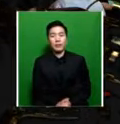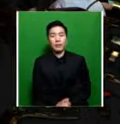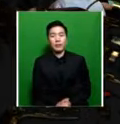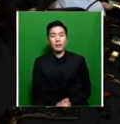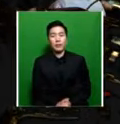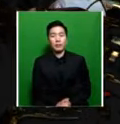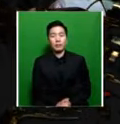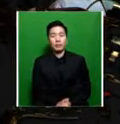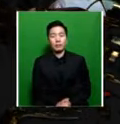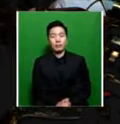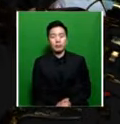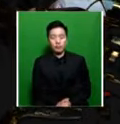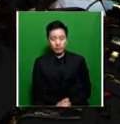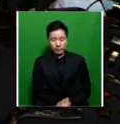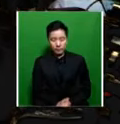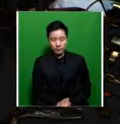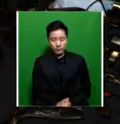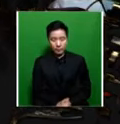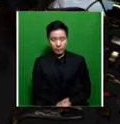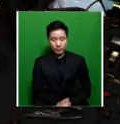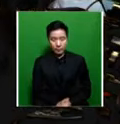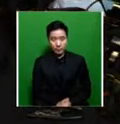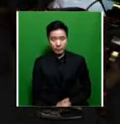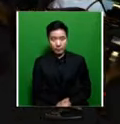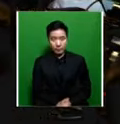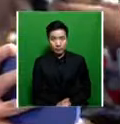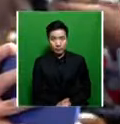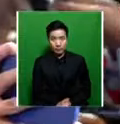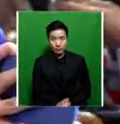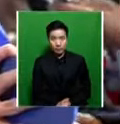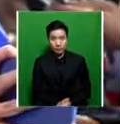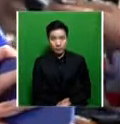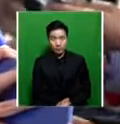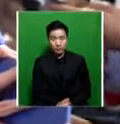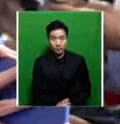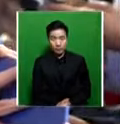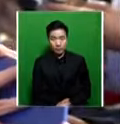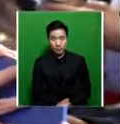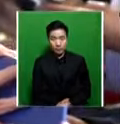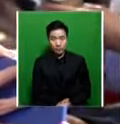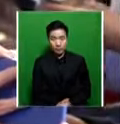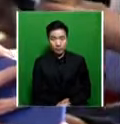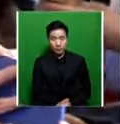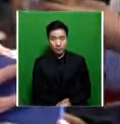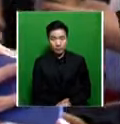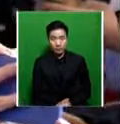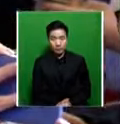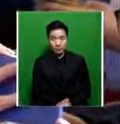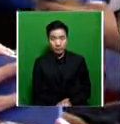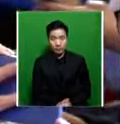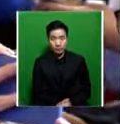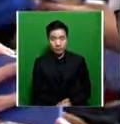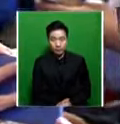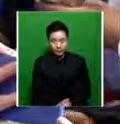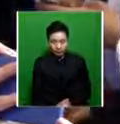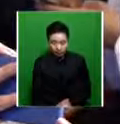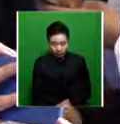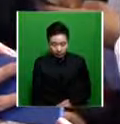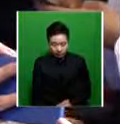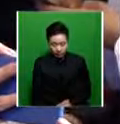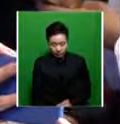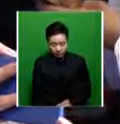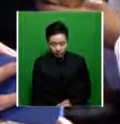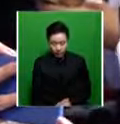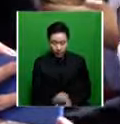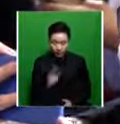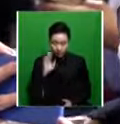ตายนะครับแล้วก็มีปัญหาตรงที่ว่าไม่มีใครกล้าที่จะมาเก็บศพทางตำรวจทางกู้ภัยต่างๆมีความกลัวแต่ว่าไม่รู้ว่า